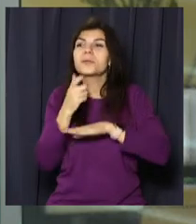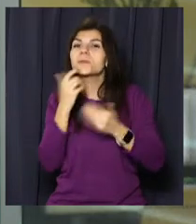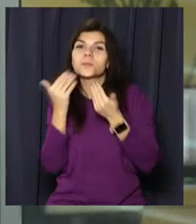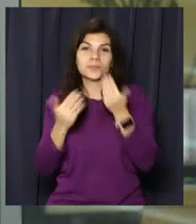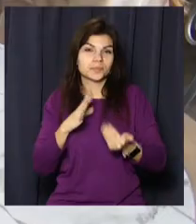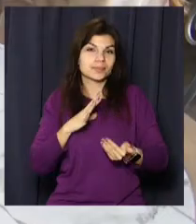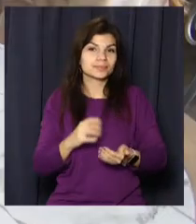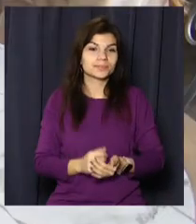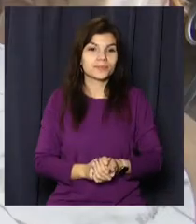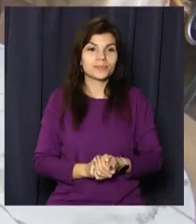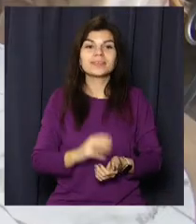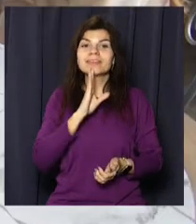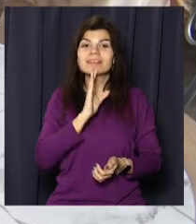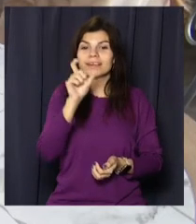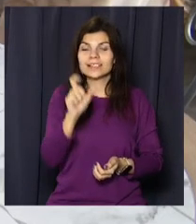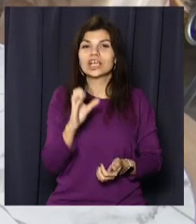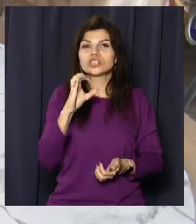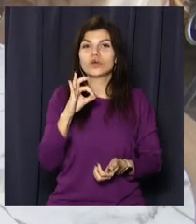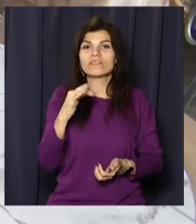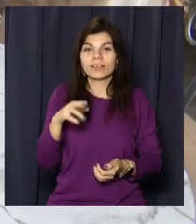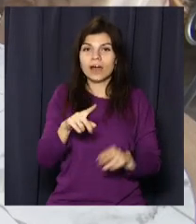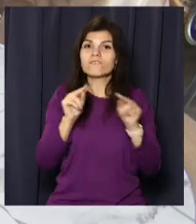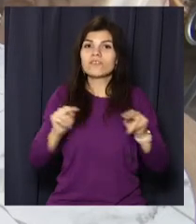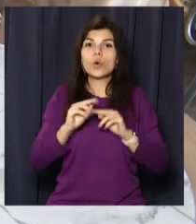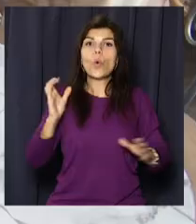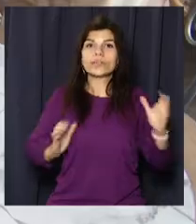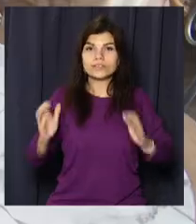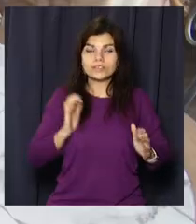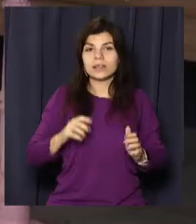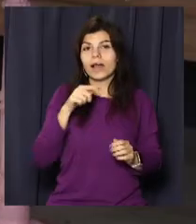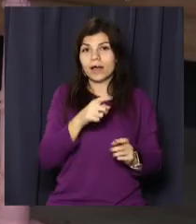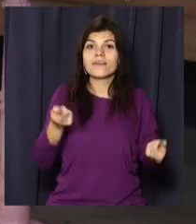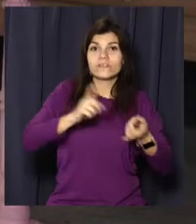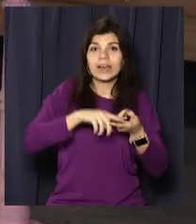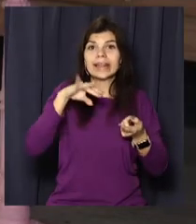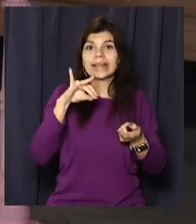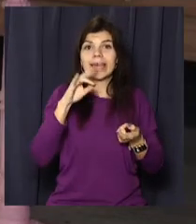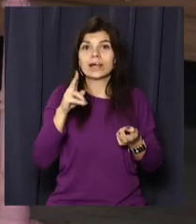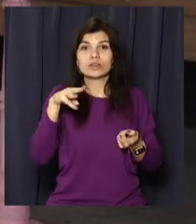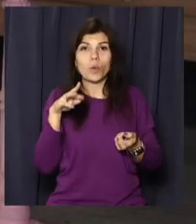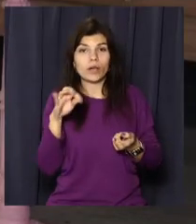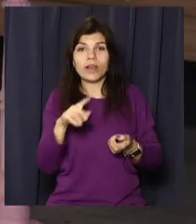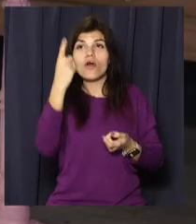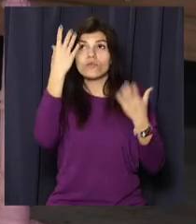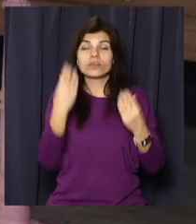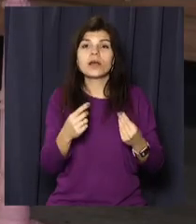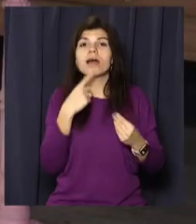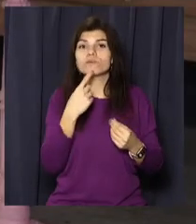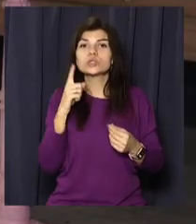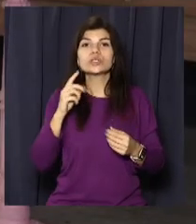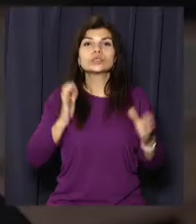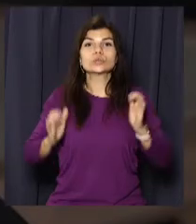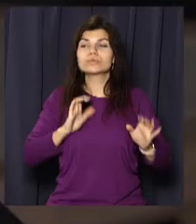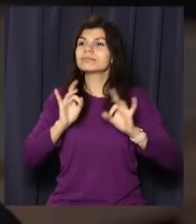журналісти. Софія Белікова – викладачка в університеті та за сумісництвом – тіктокерка. Вдень вона розповідає студентам